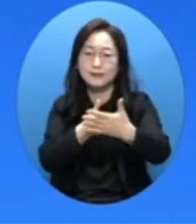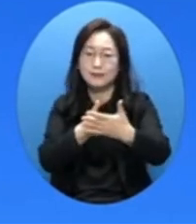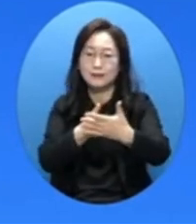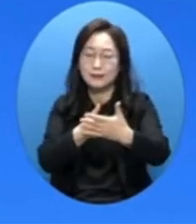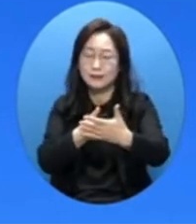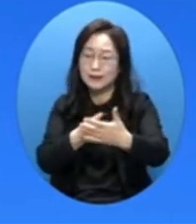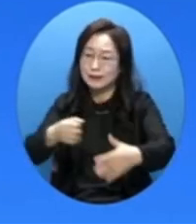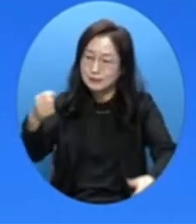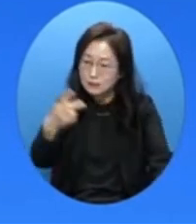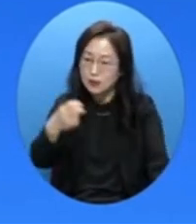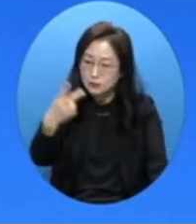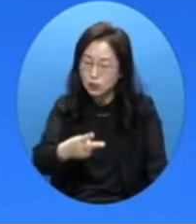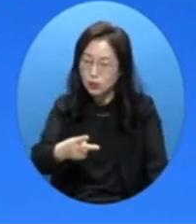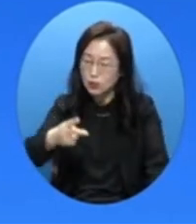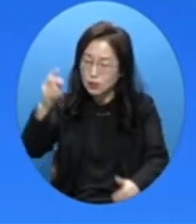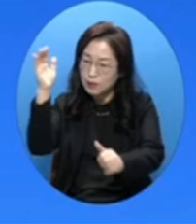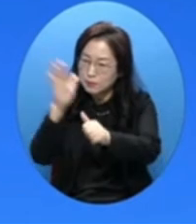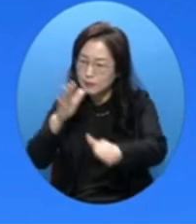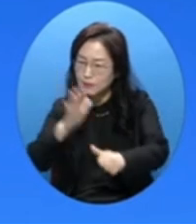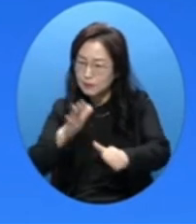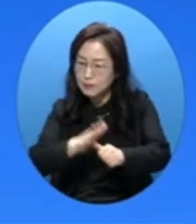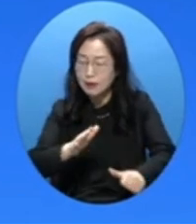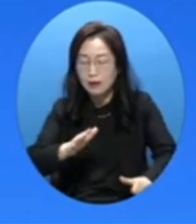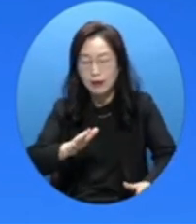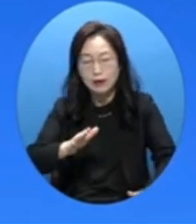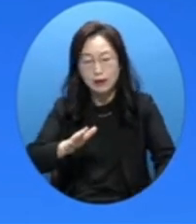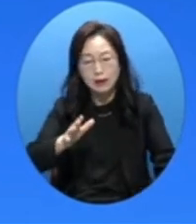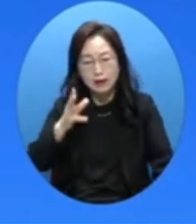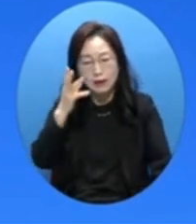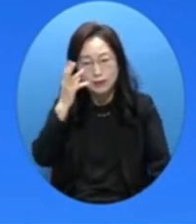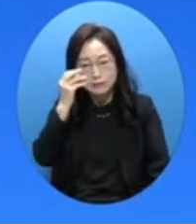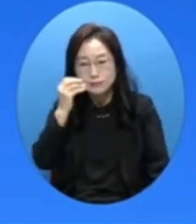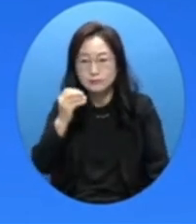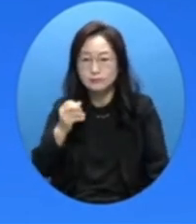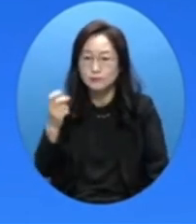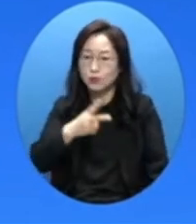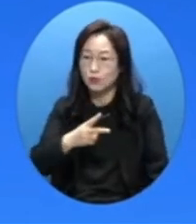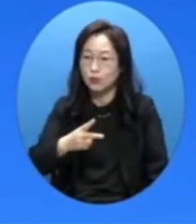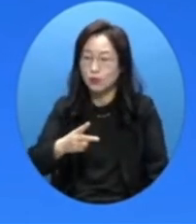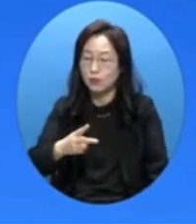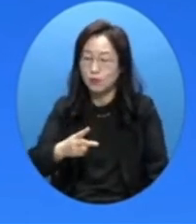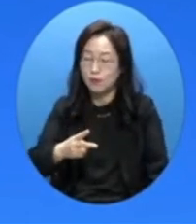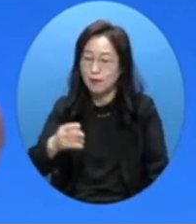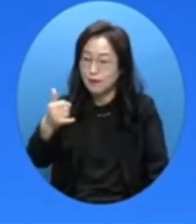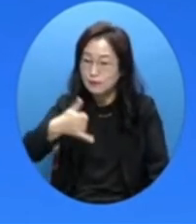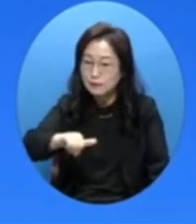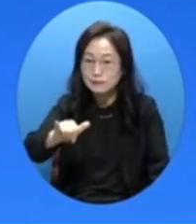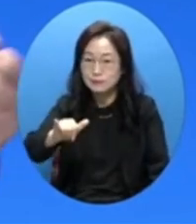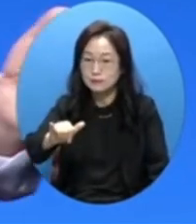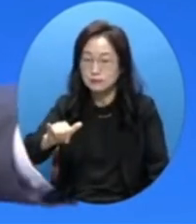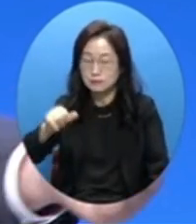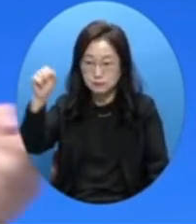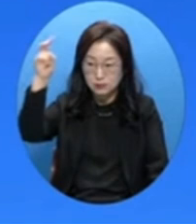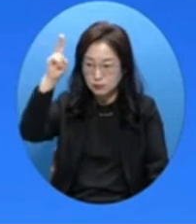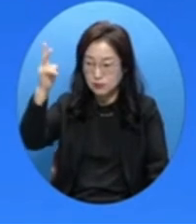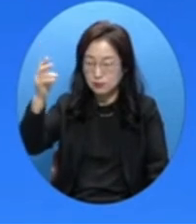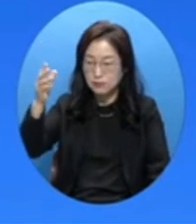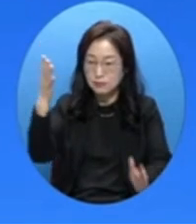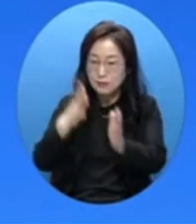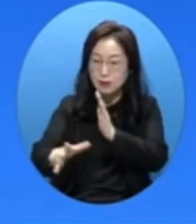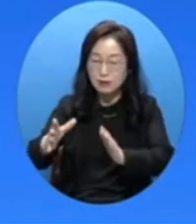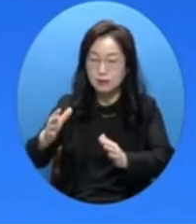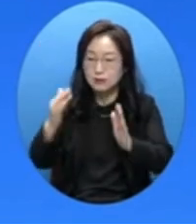자꾸 실패를 거듭하게 되고 착하게 자라던 아이들이 반항하고 집을